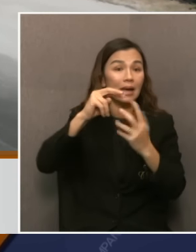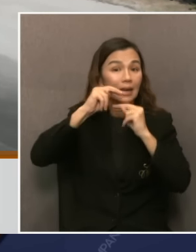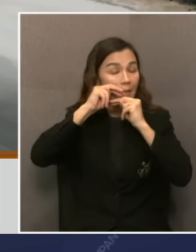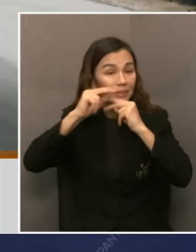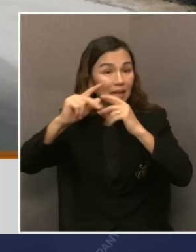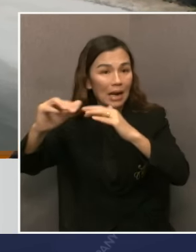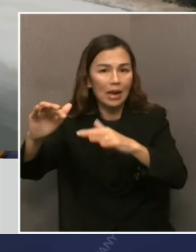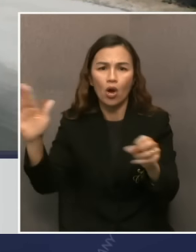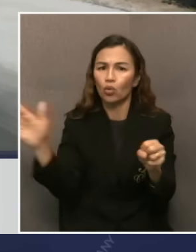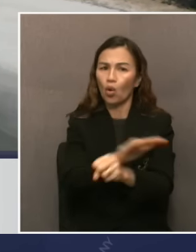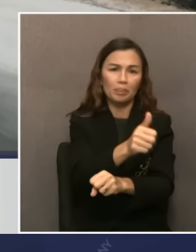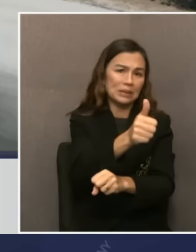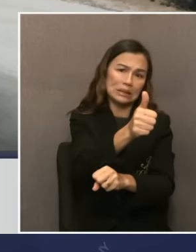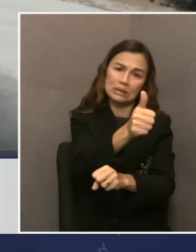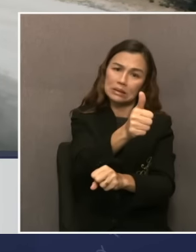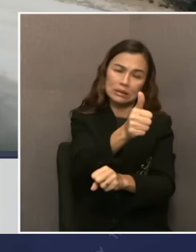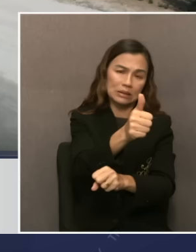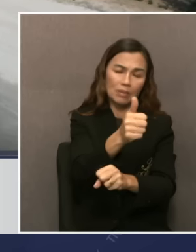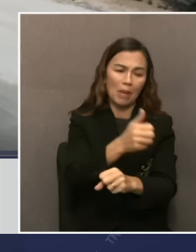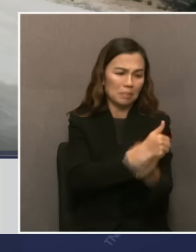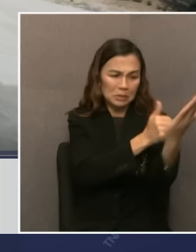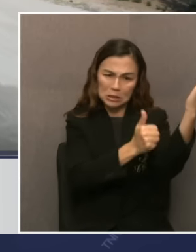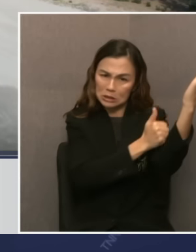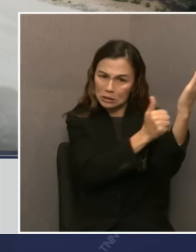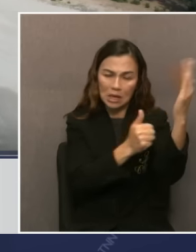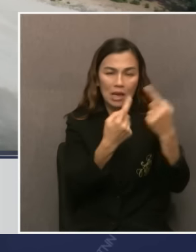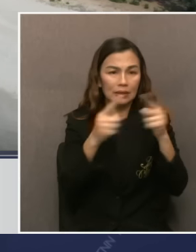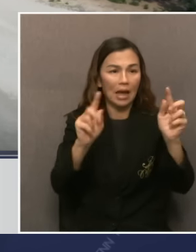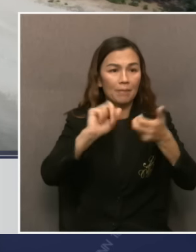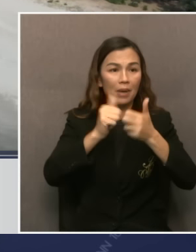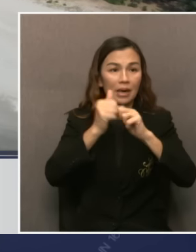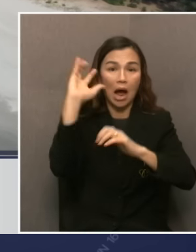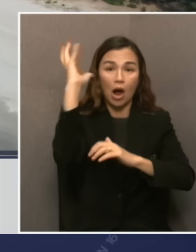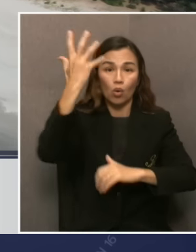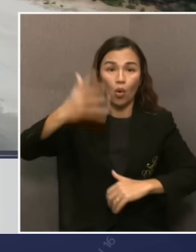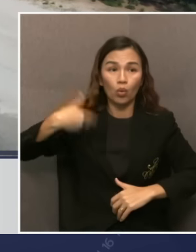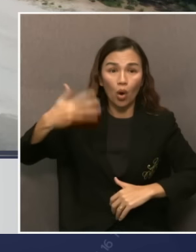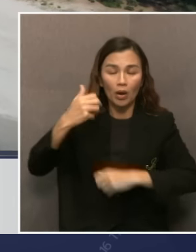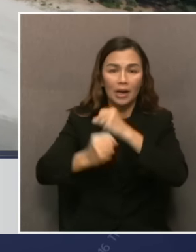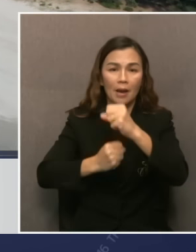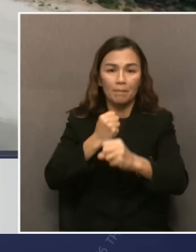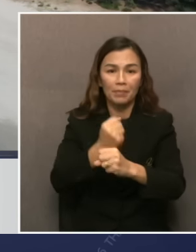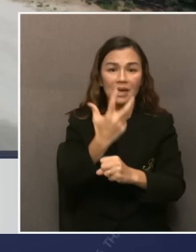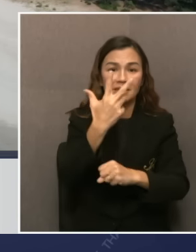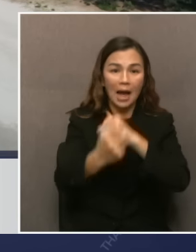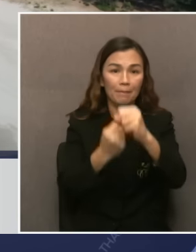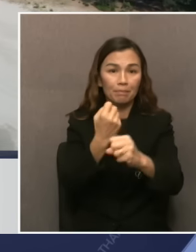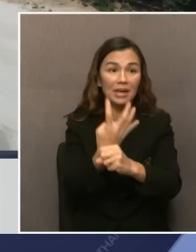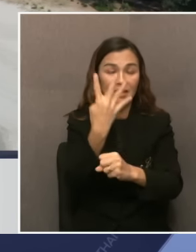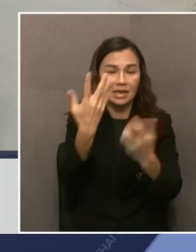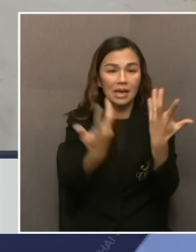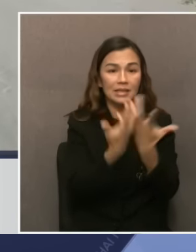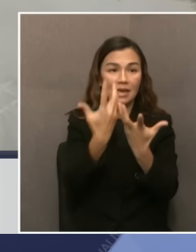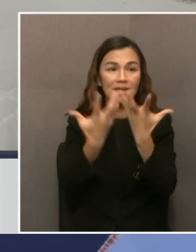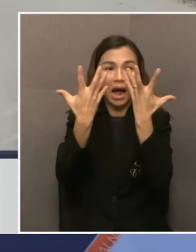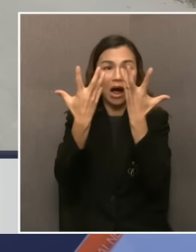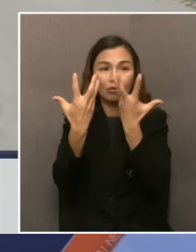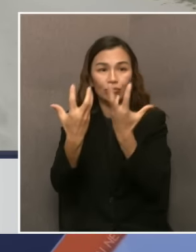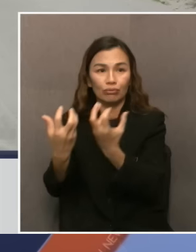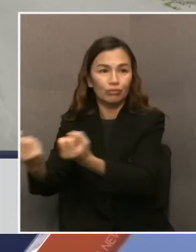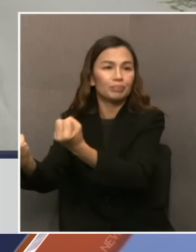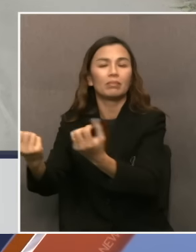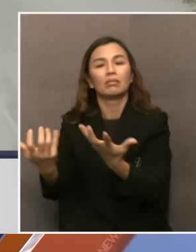มบูรณ์ที่สุดของประเทศไทยนะครับแต่ปัญหาของโลกร้อนต่อเนื่องมา 3-4 ปีเนี่ยทำให้หญ้าทะเลหายไปเยอะมากเรียกว่าเกือบหมดก็